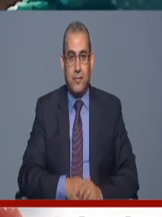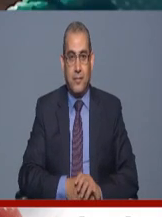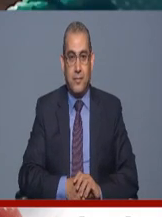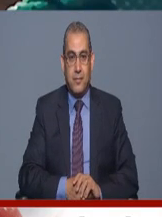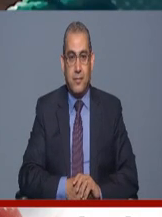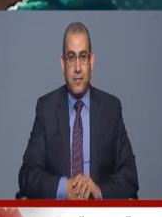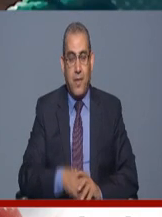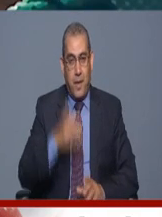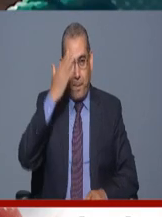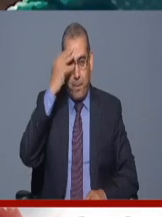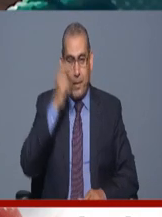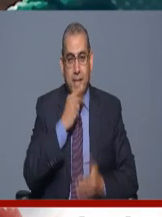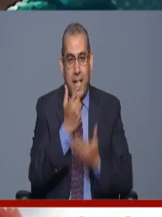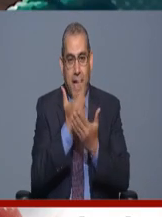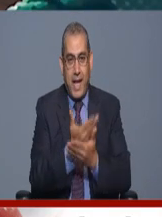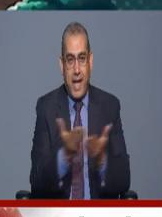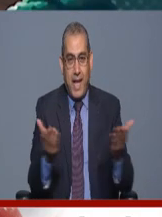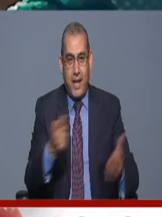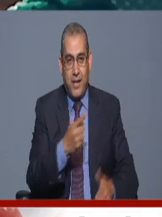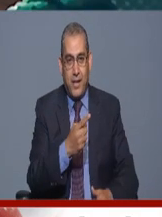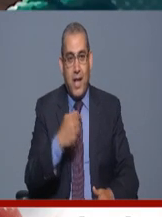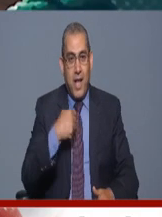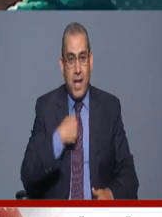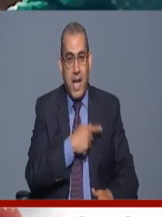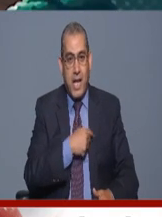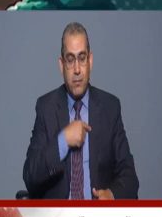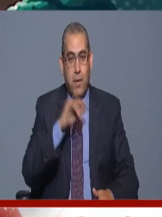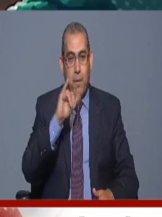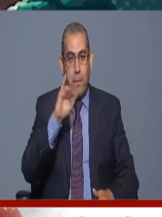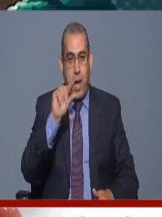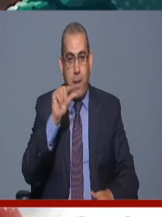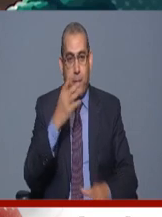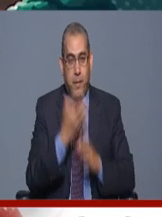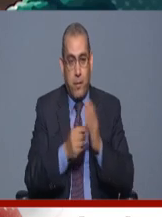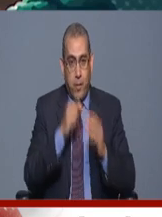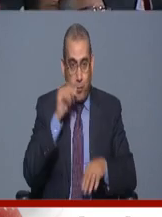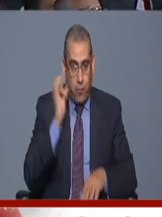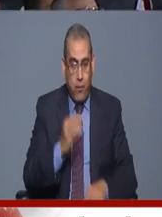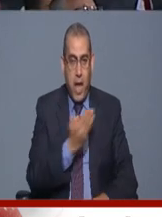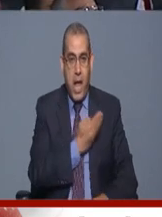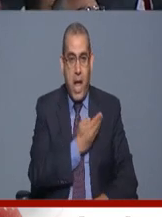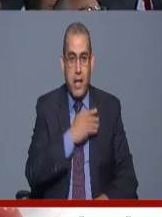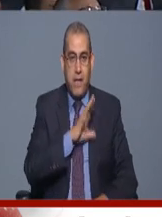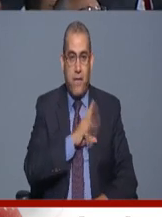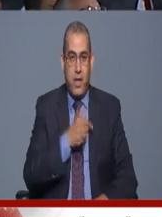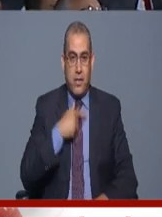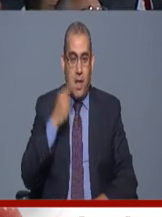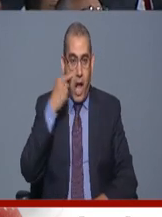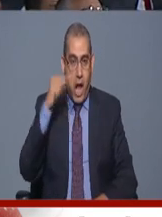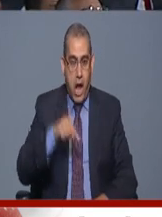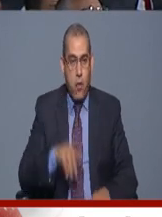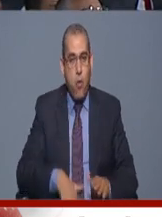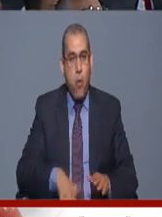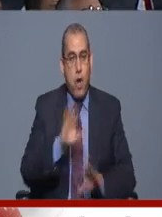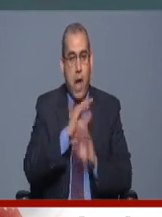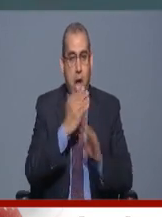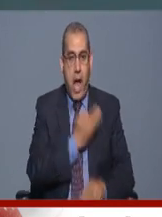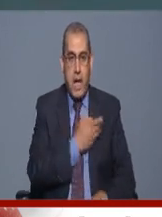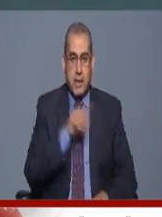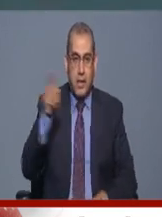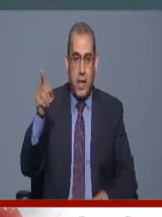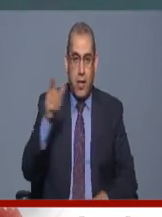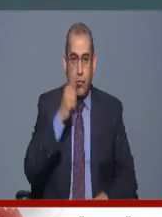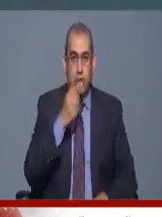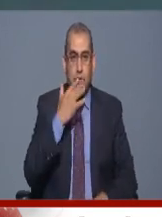مساء الخير. أنا اسمي محمد المصري، فلسطيني من غزة. عشت حياتي كلها في غزة زي شباب